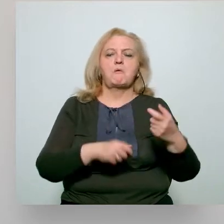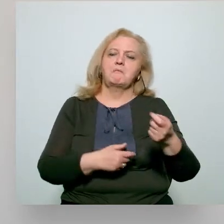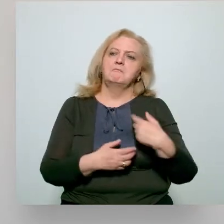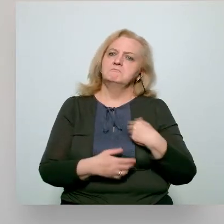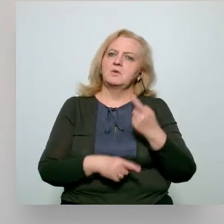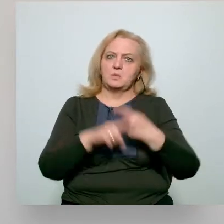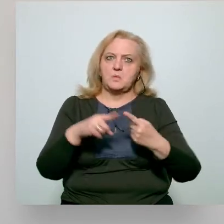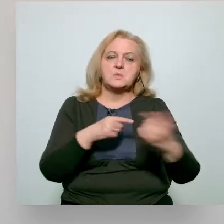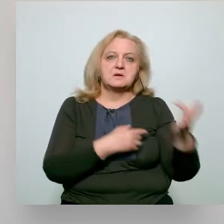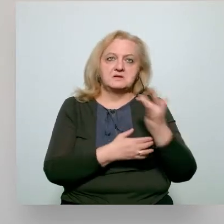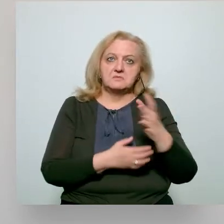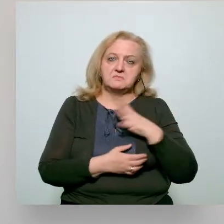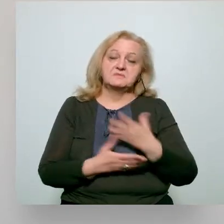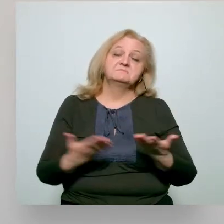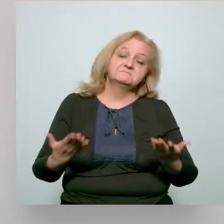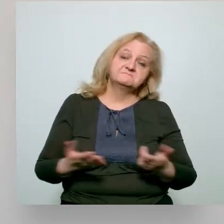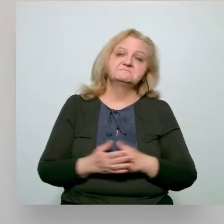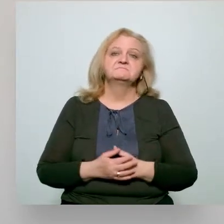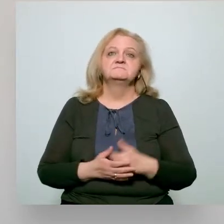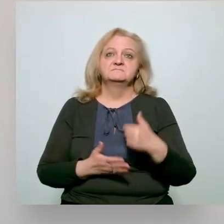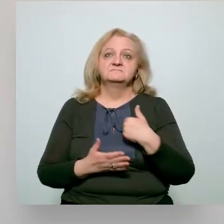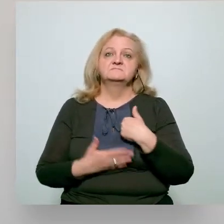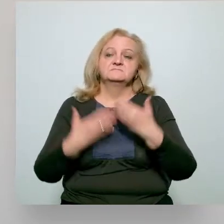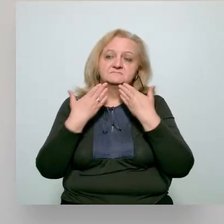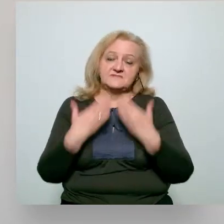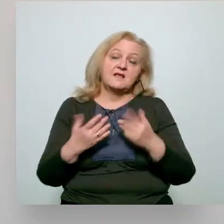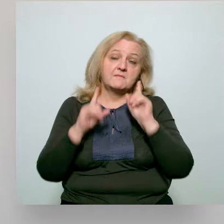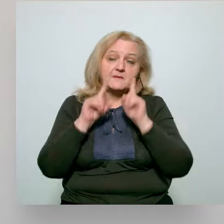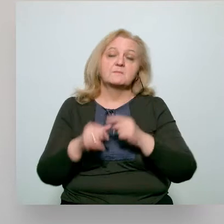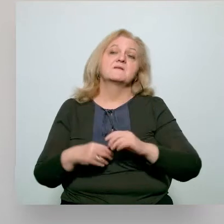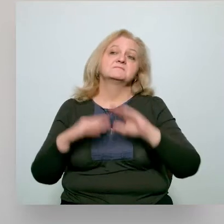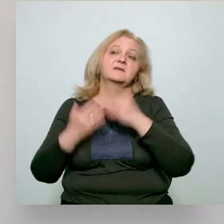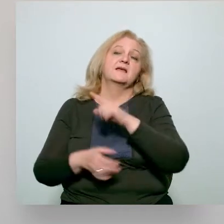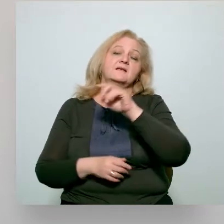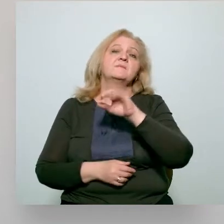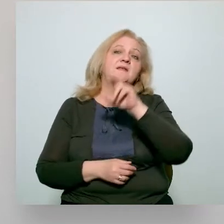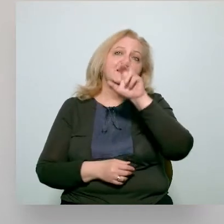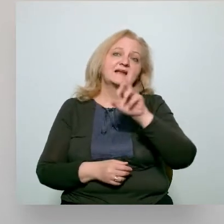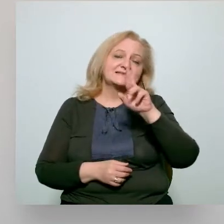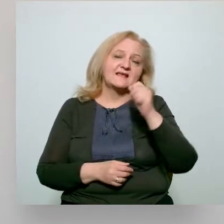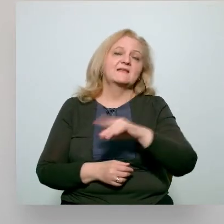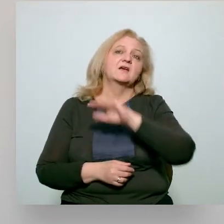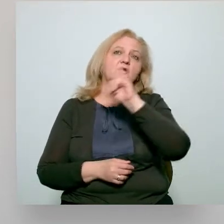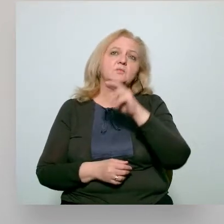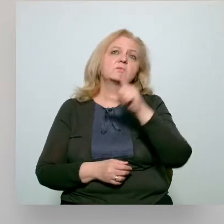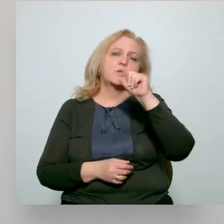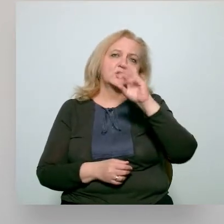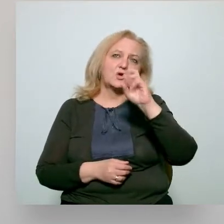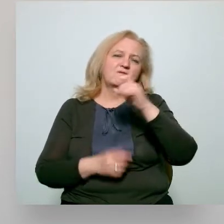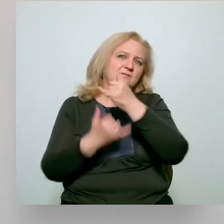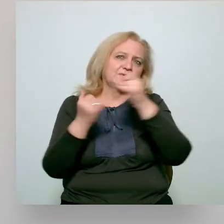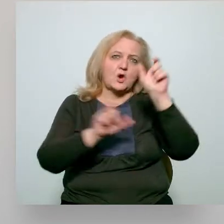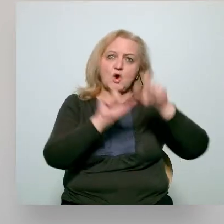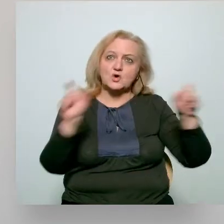fenomenów. Zgadzam się z tym, jestem wdzięczny Jarosławowi Chrycakowi, Kółkowi, Chrycence, Andrzejowi Portnowi, którzy